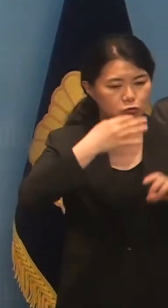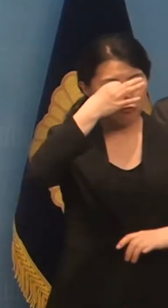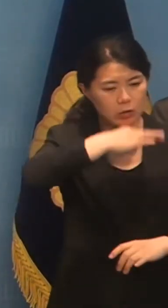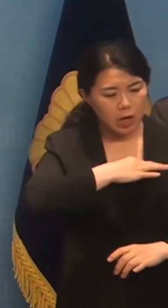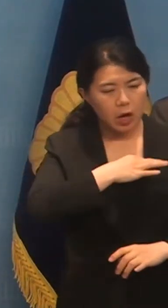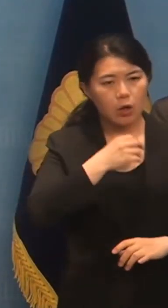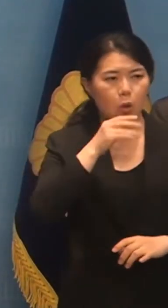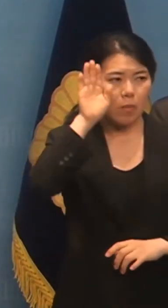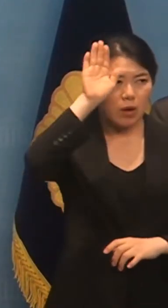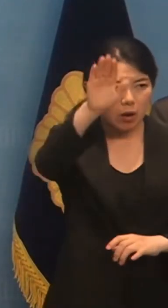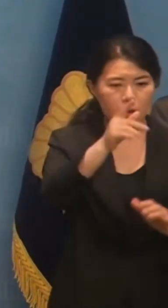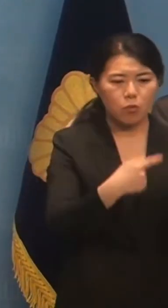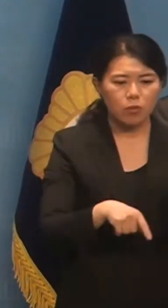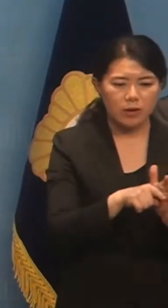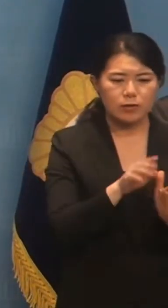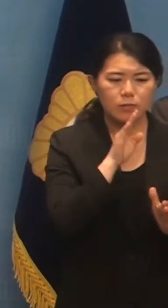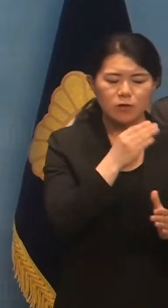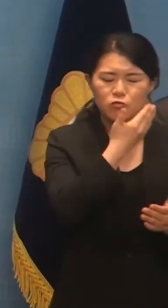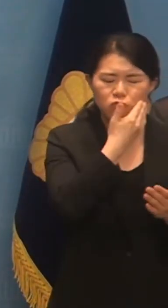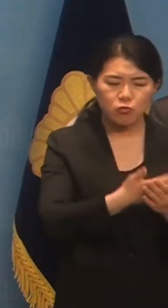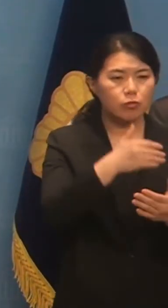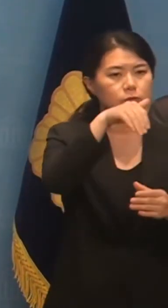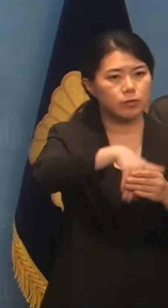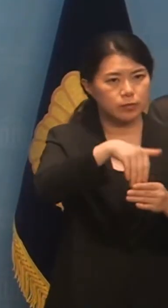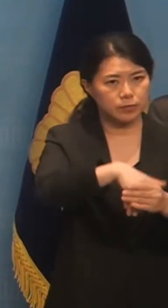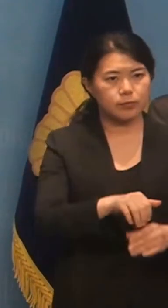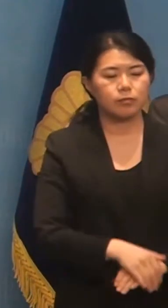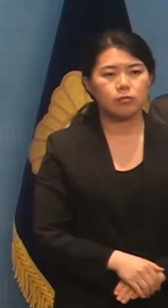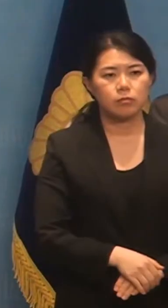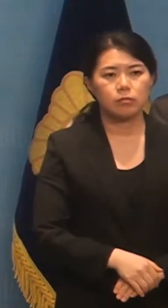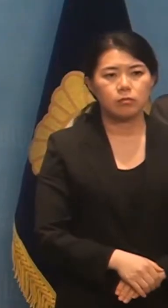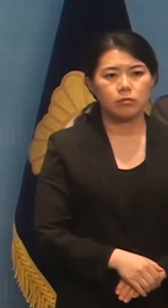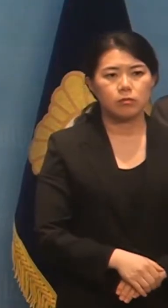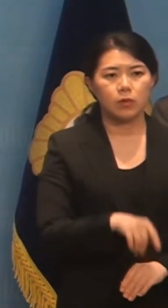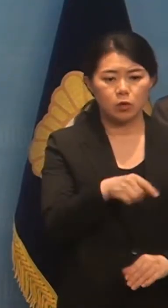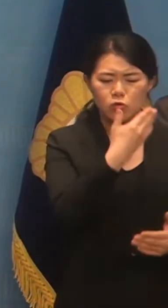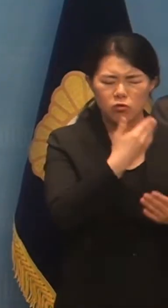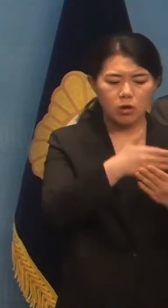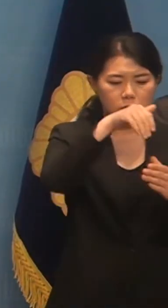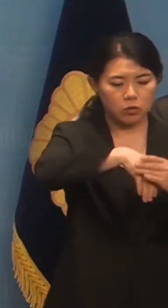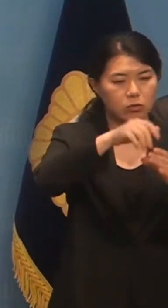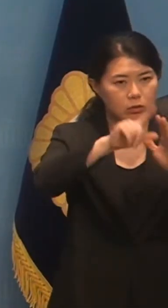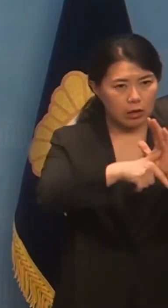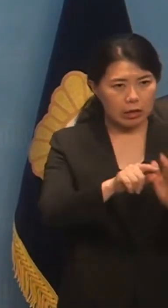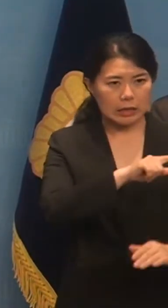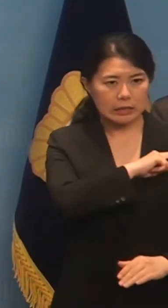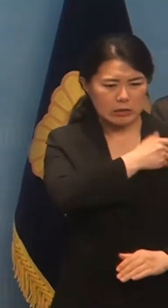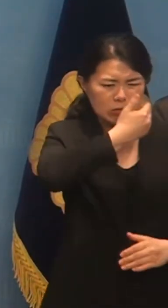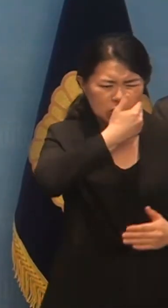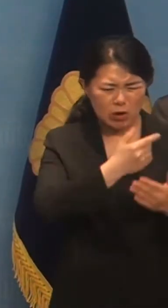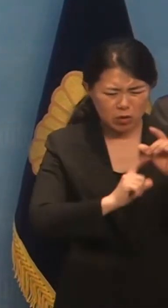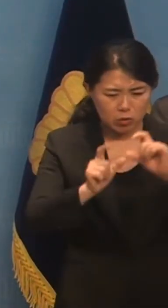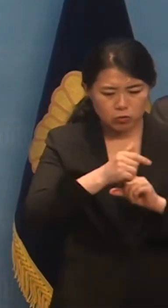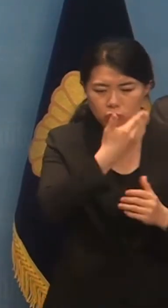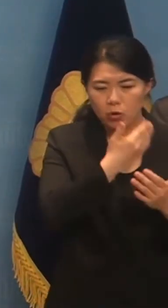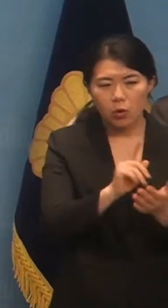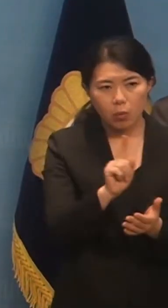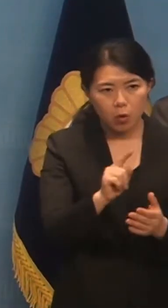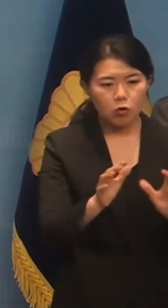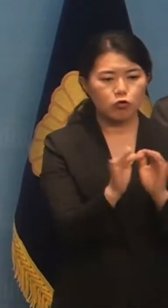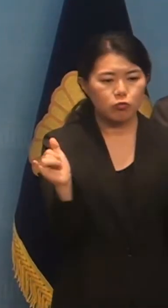미래를 좌우할 절체절명의 선거다. 이러한 중차대한 선거에서 가장 중요한 것은